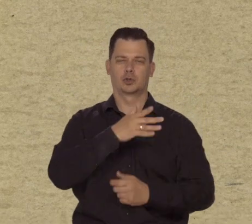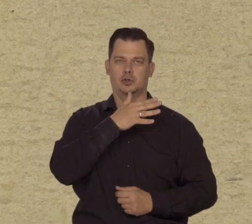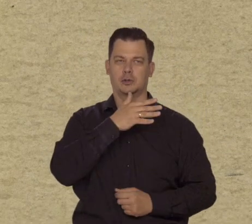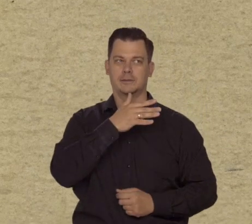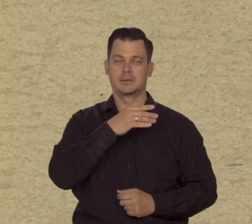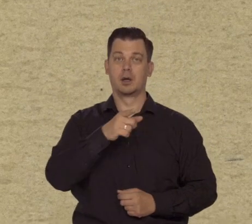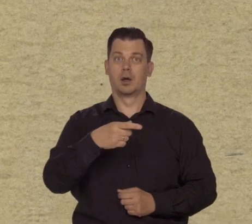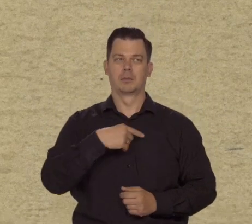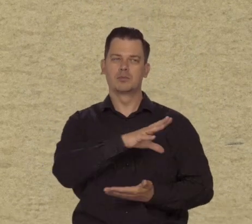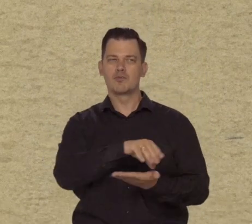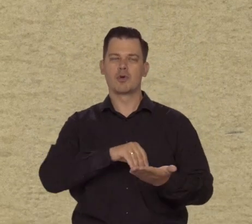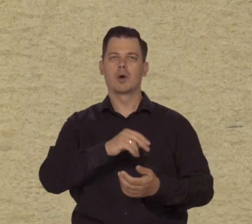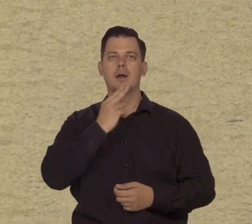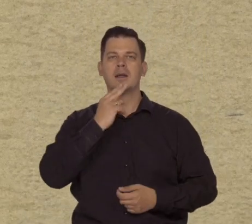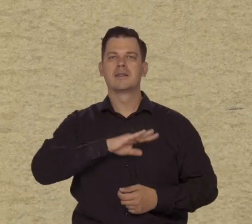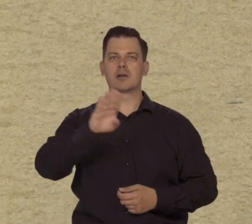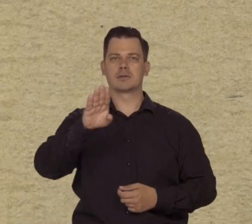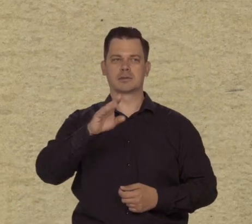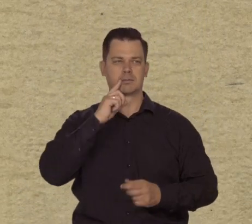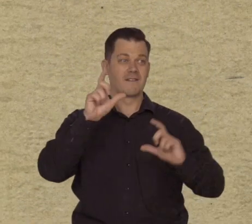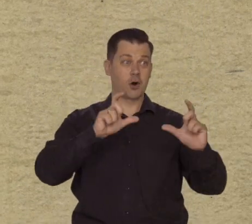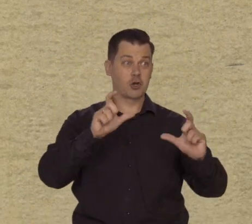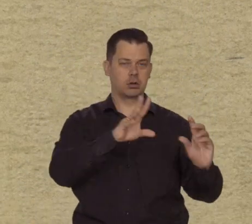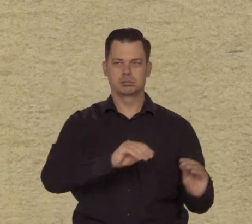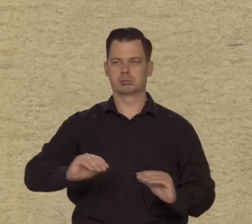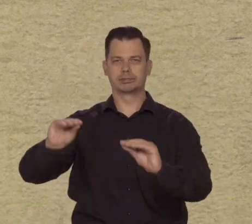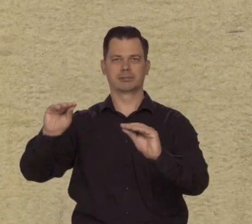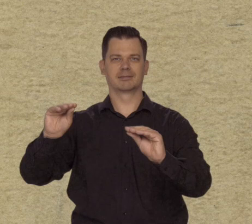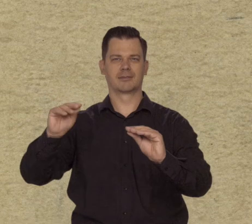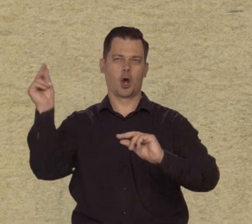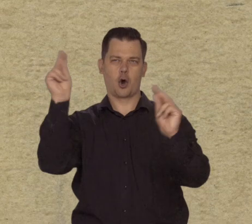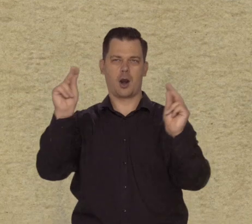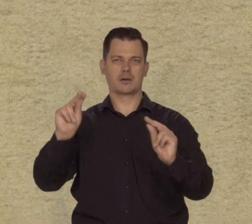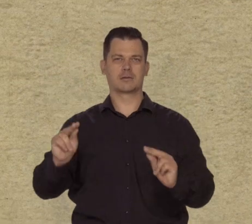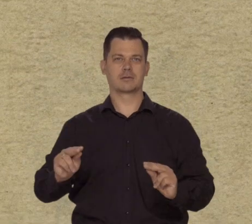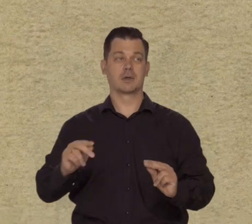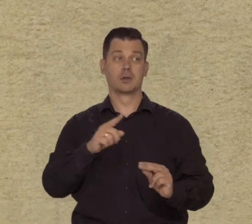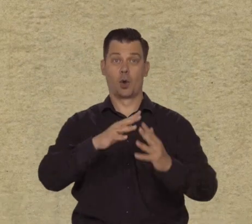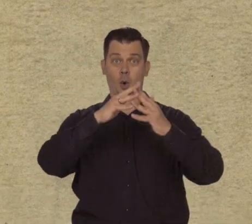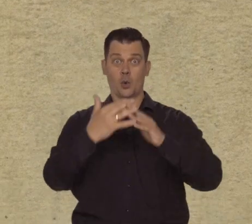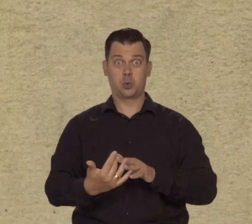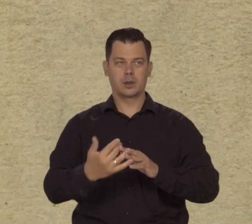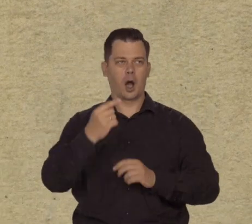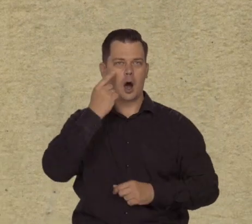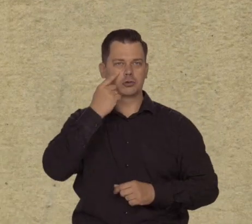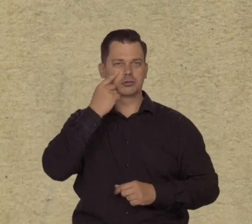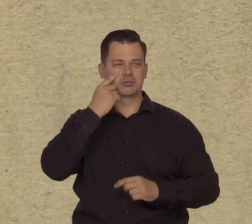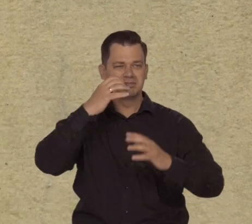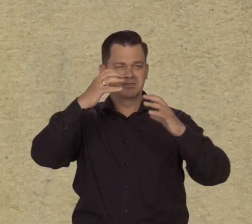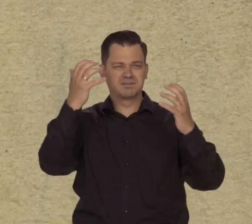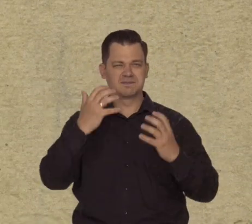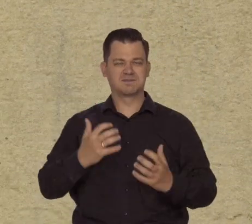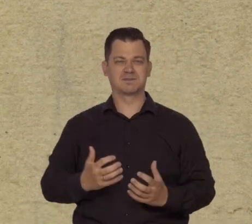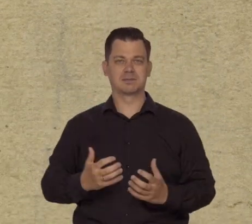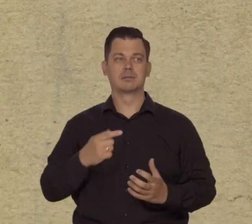do którego wykorzystuje nazistowskie zdjęcia. Do jednej z prac tego cyklu, zatytułowanej Ruinami zburzonych oczodołów,